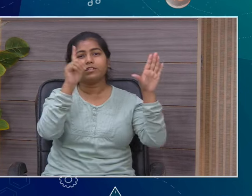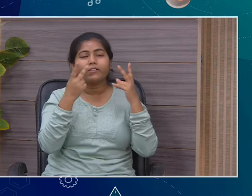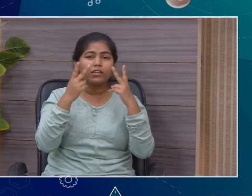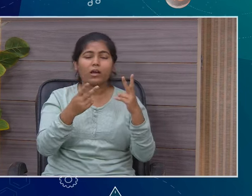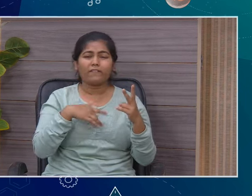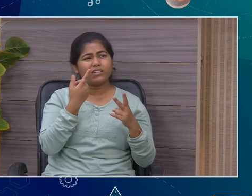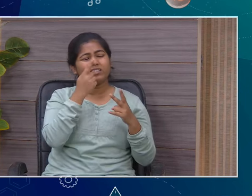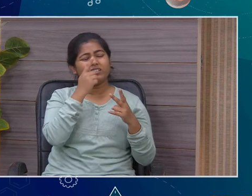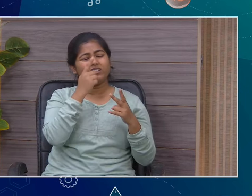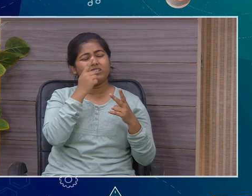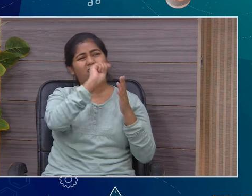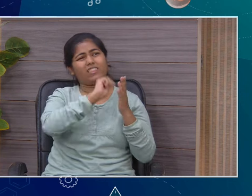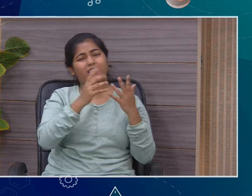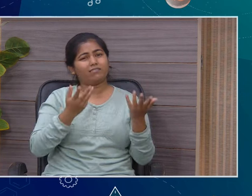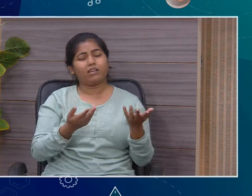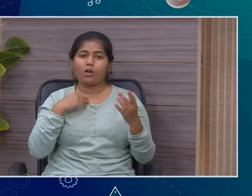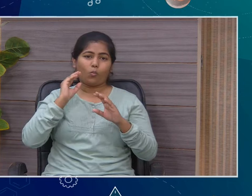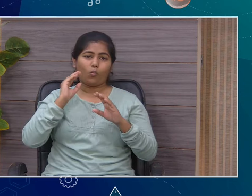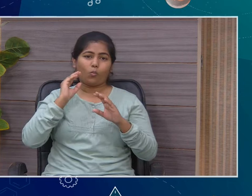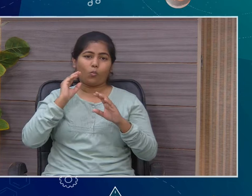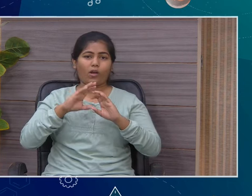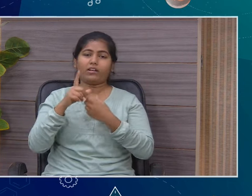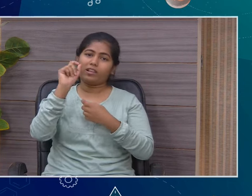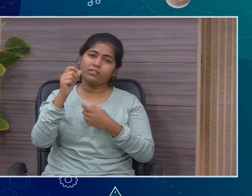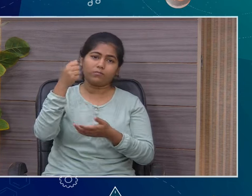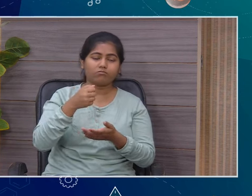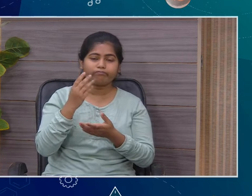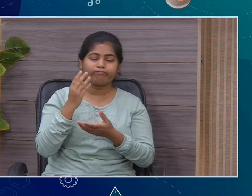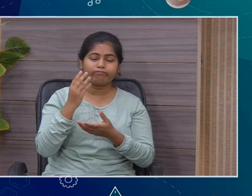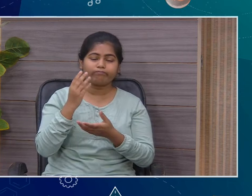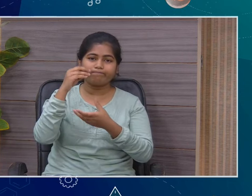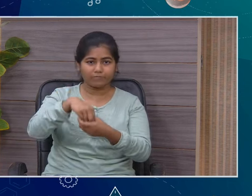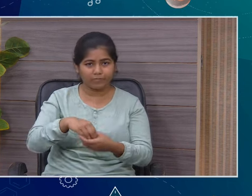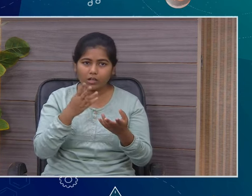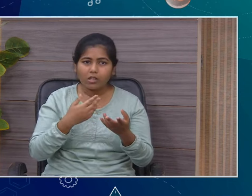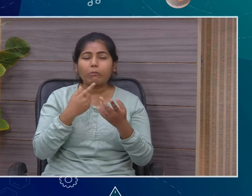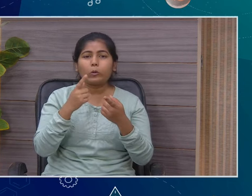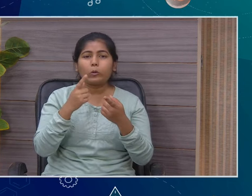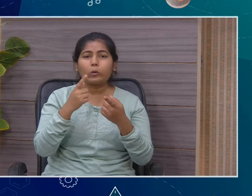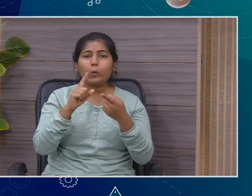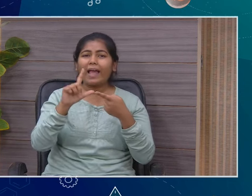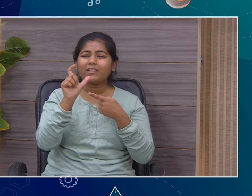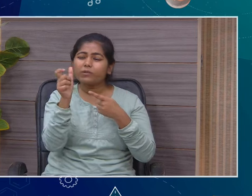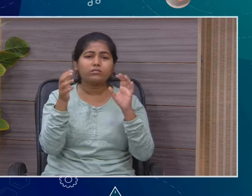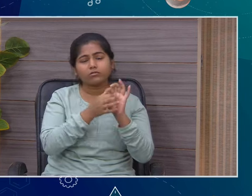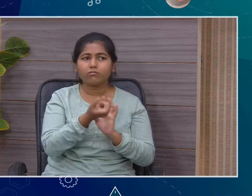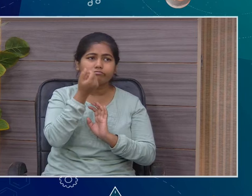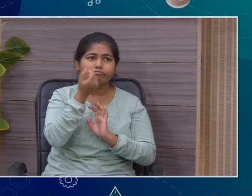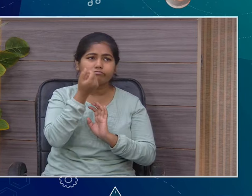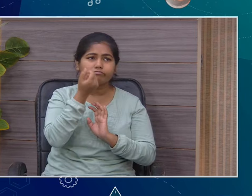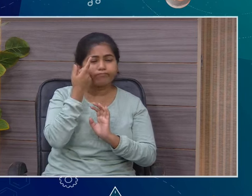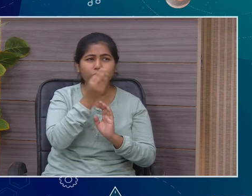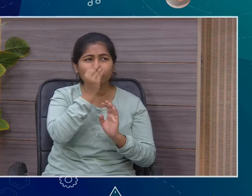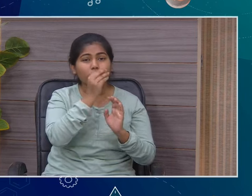है। अब क्लास टेंथ में चूंकि आप आ गए हैं तो आपको थोड़ा सा एलिमेंट्स का पता चला होगा, तो आप थोड़ा बहुत समझ पाए होंगे। अब वो इतना